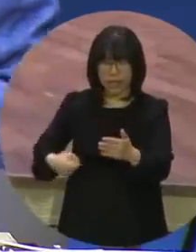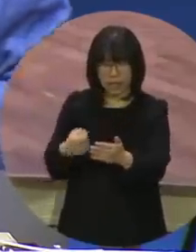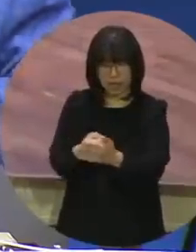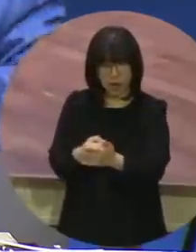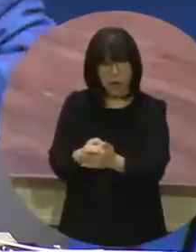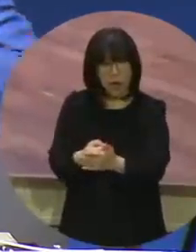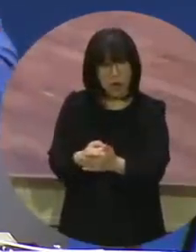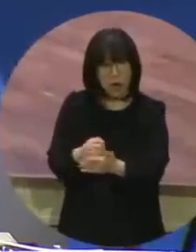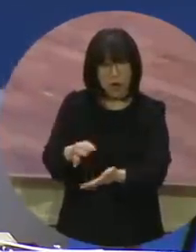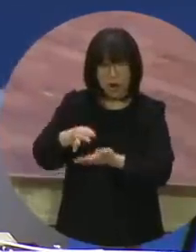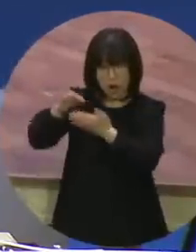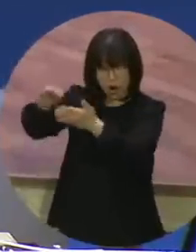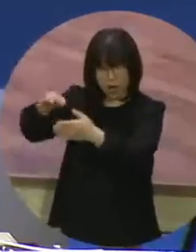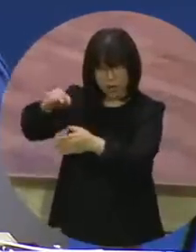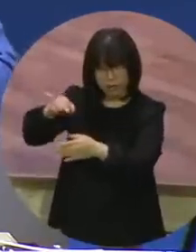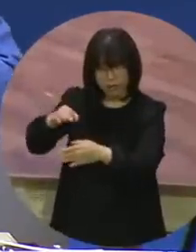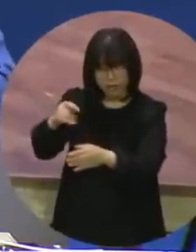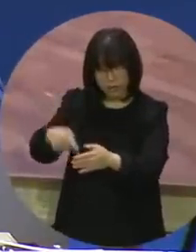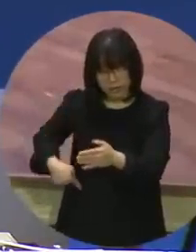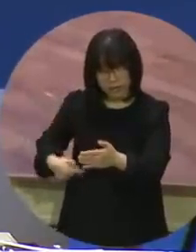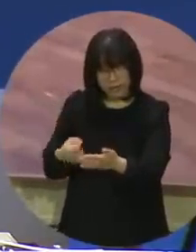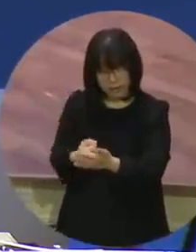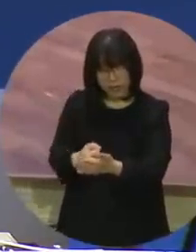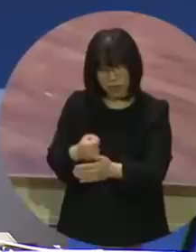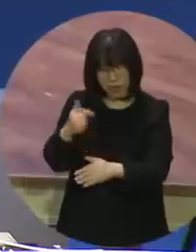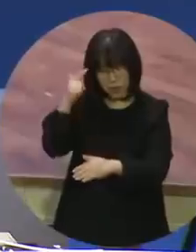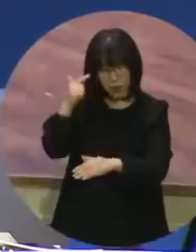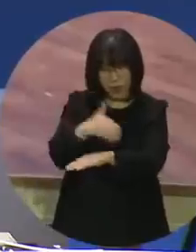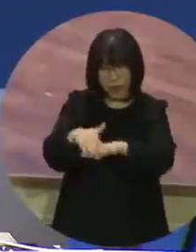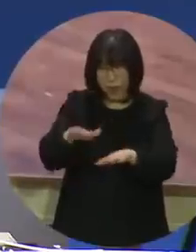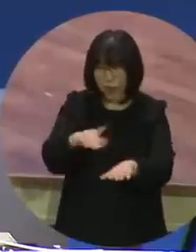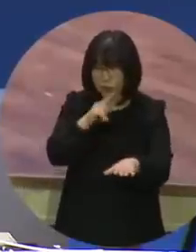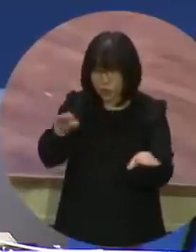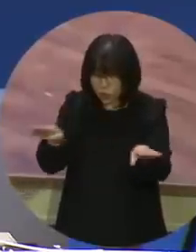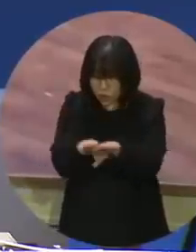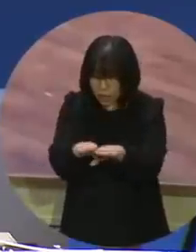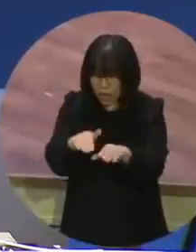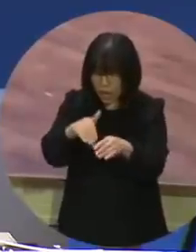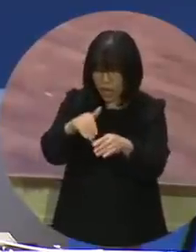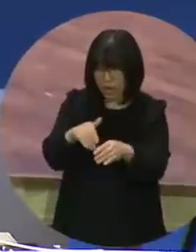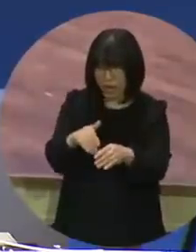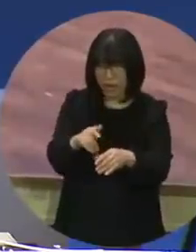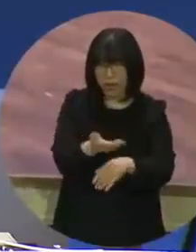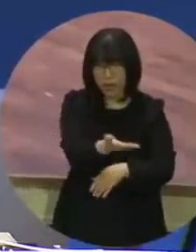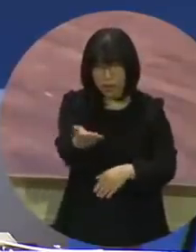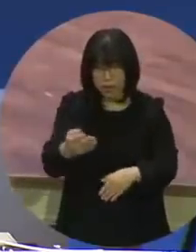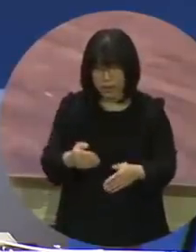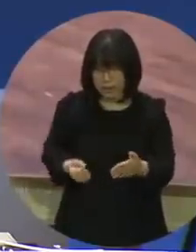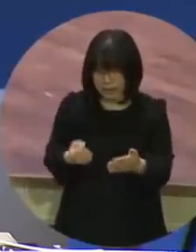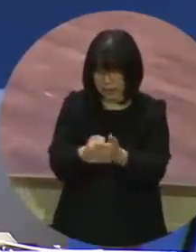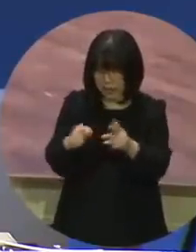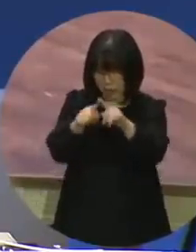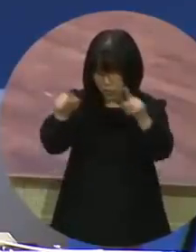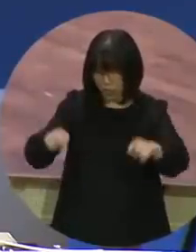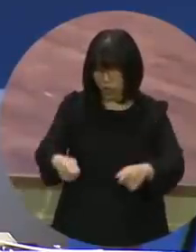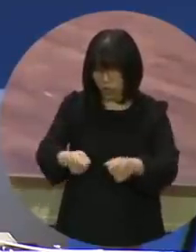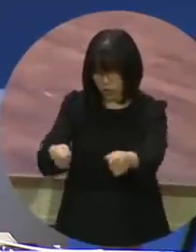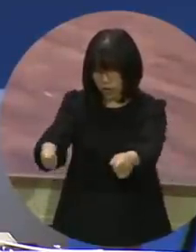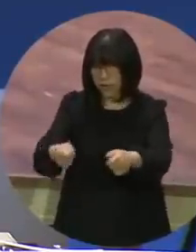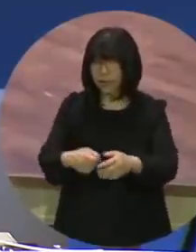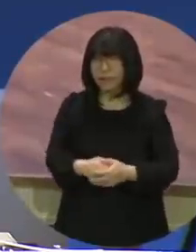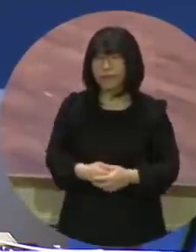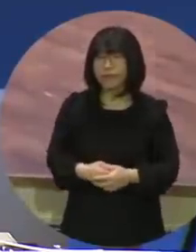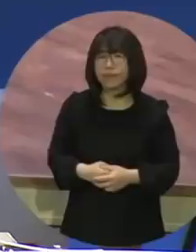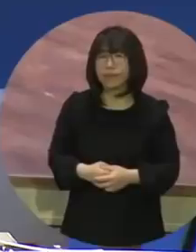이제 작정 이번 주에 나갈 거예요. 이번 주에 나가면 하나님 앞에 작정이 들어갈 거예요. 이 마지막 이제